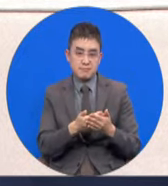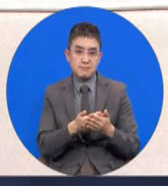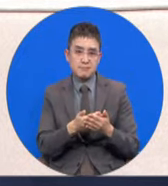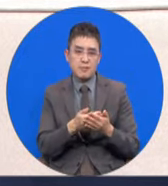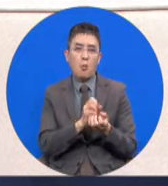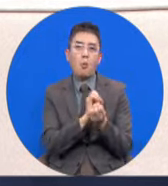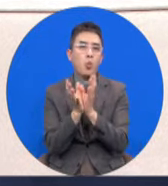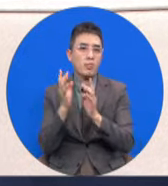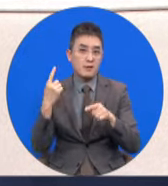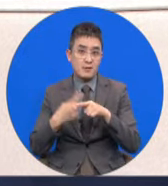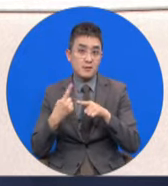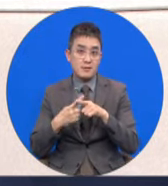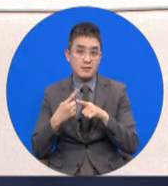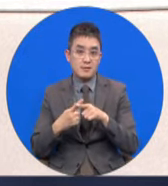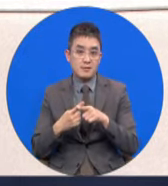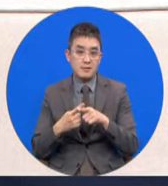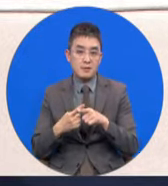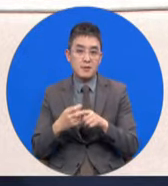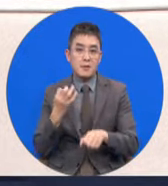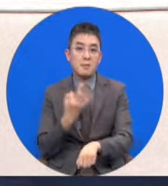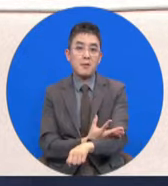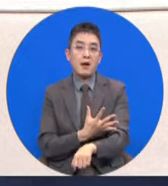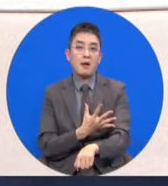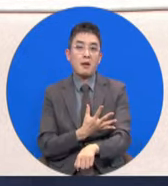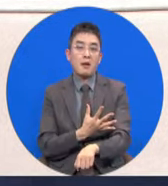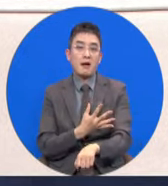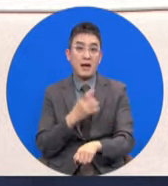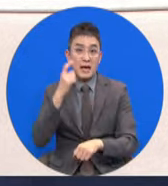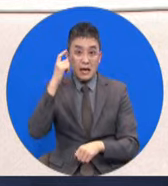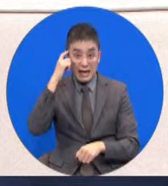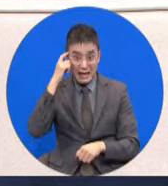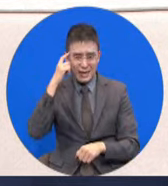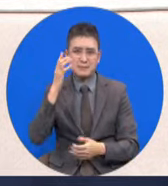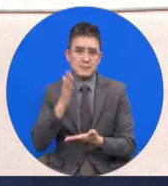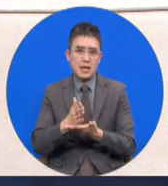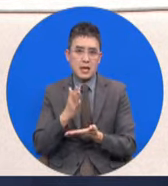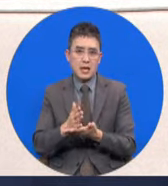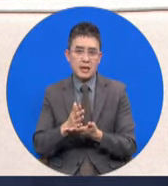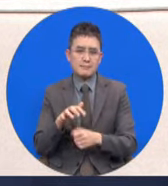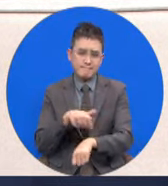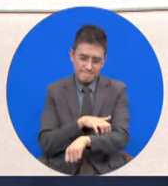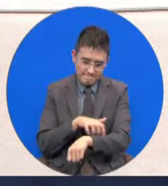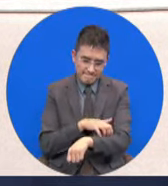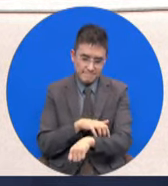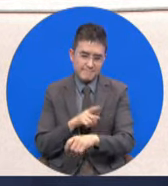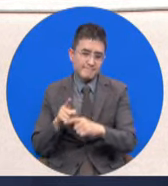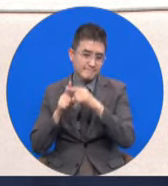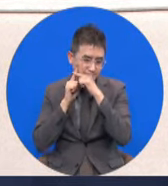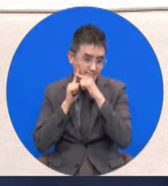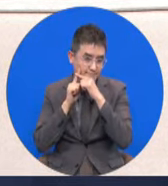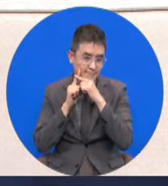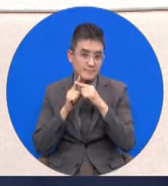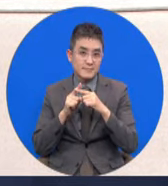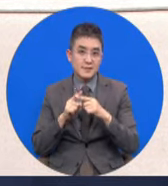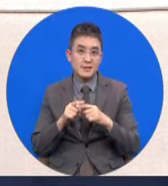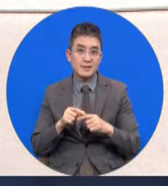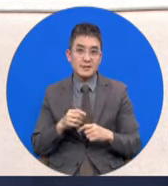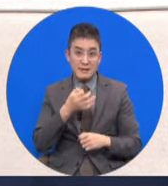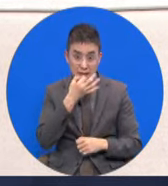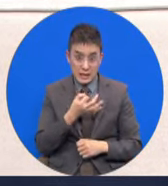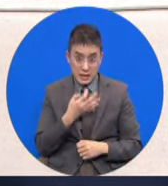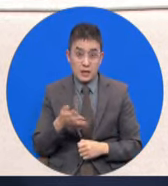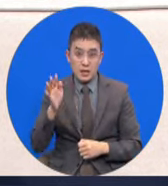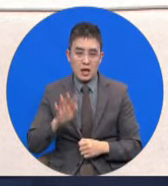편한 걸 찾으면 안 돼요. 그렇죠. 조금 시간이 걸리고 조금 불편하고 조금 더 궁금하더라도 정확한 게 중요한